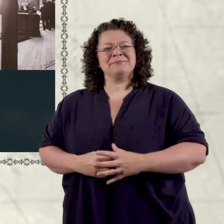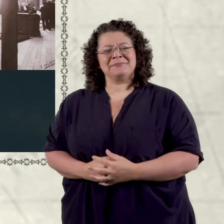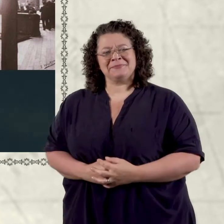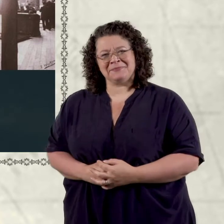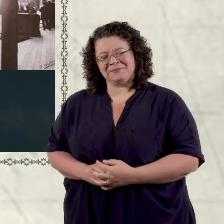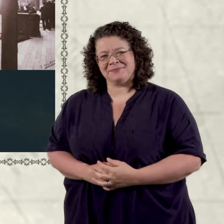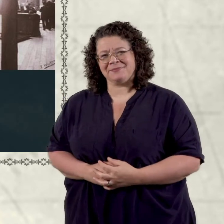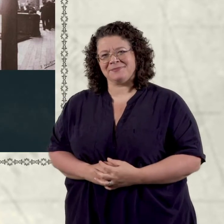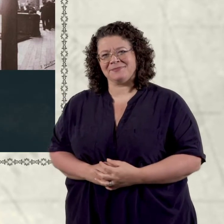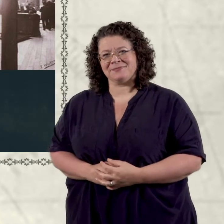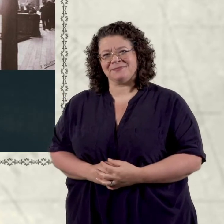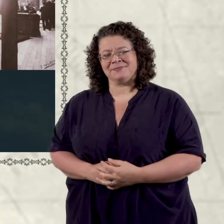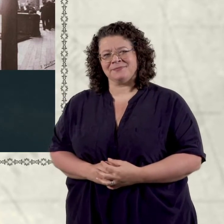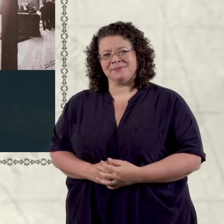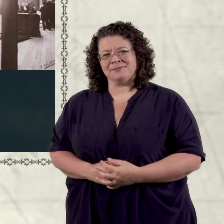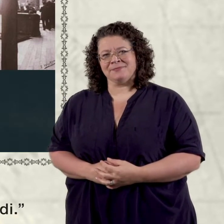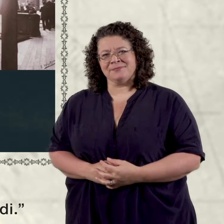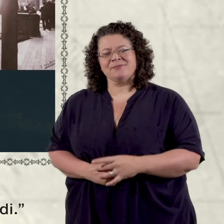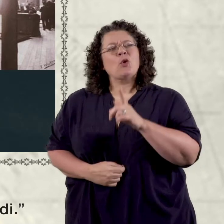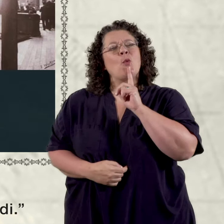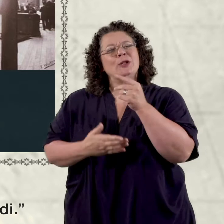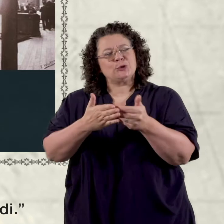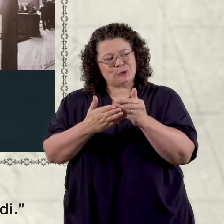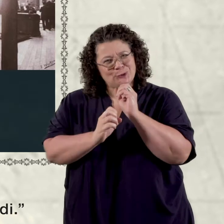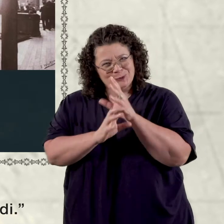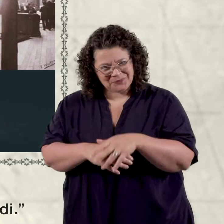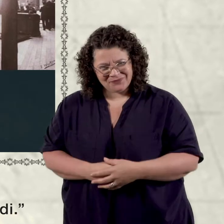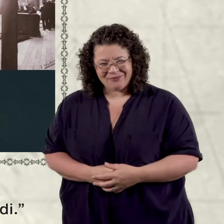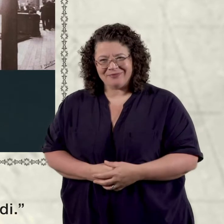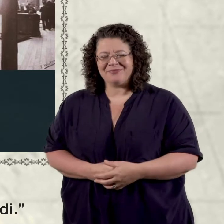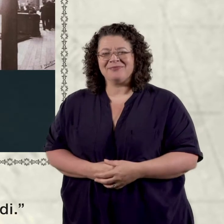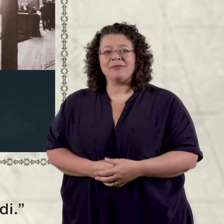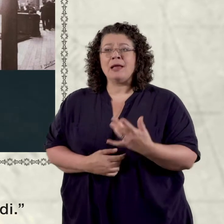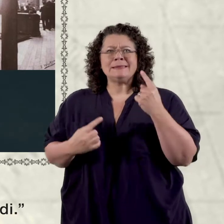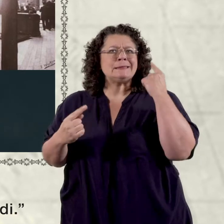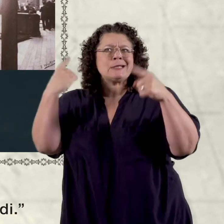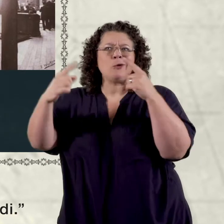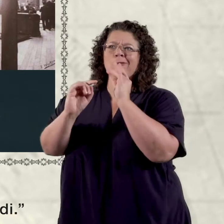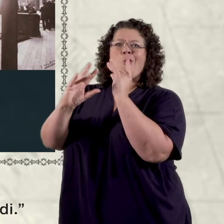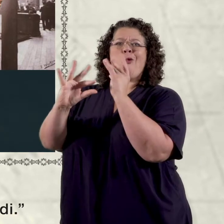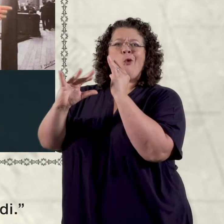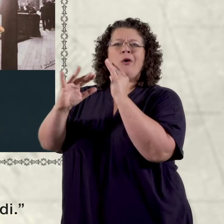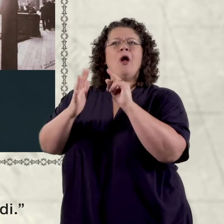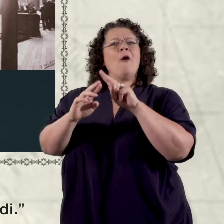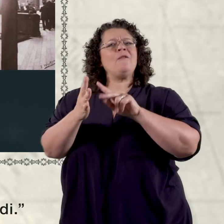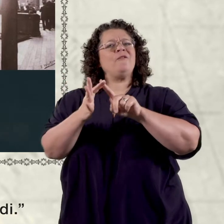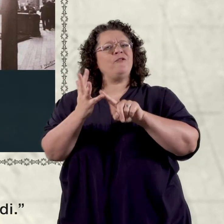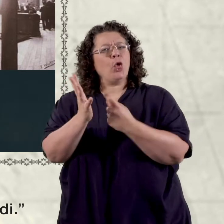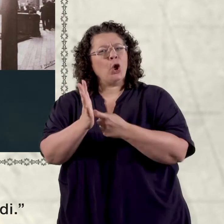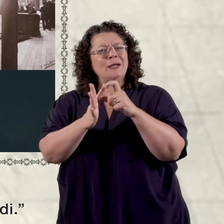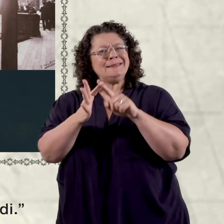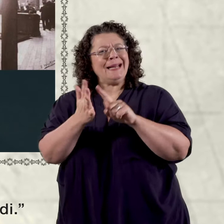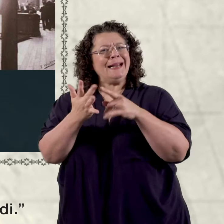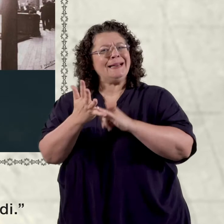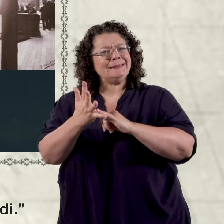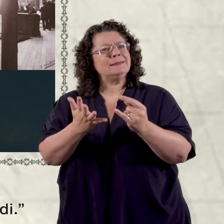Fleur de lis. Ar ganiad y corn gwlad a wnaeth fleur de lis yn unig